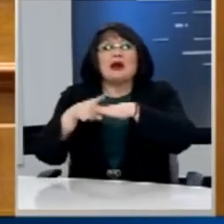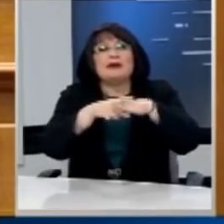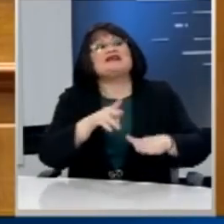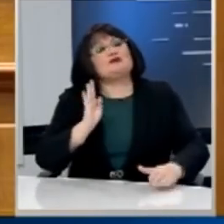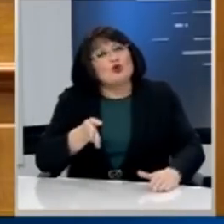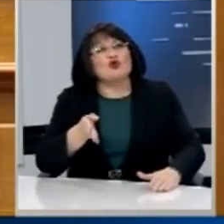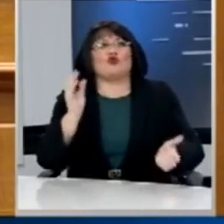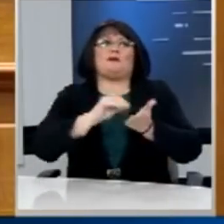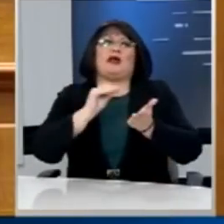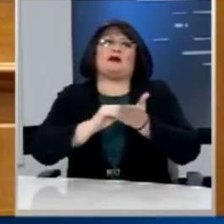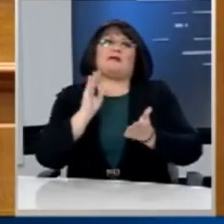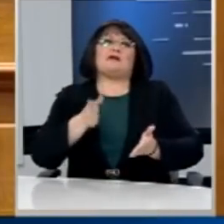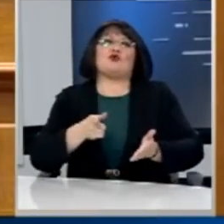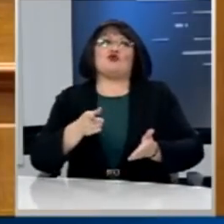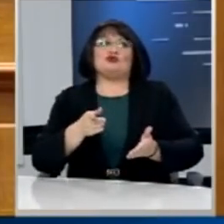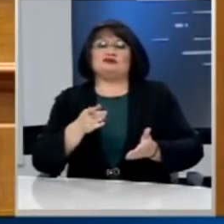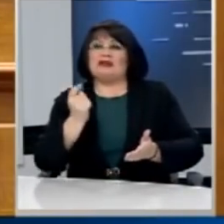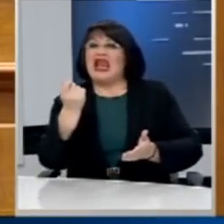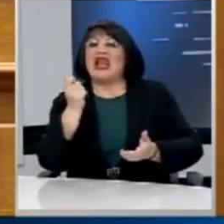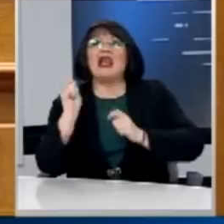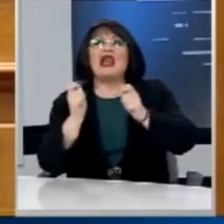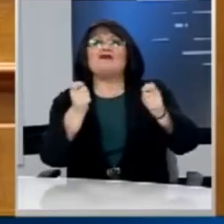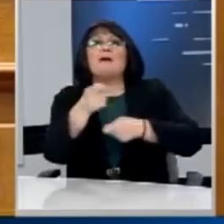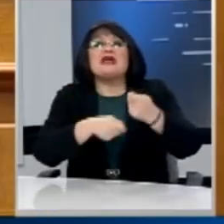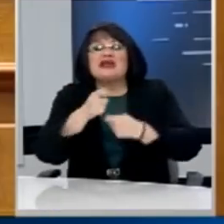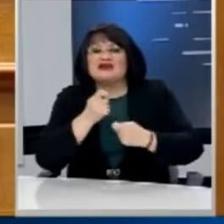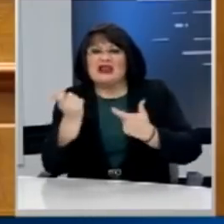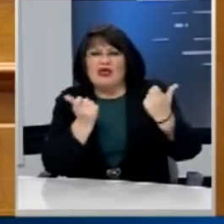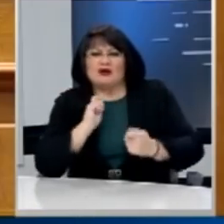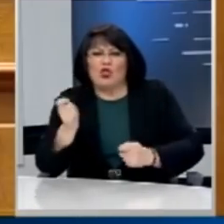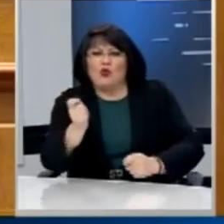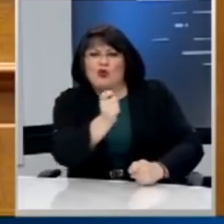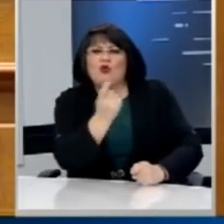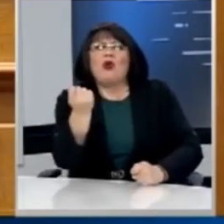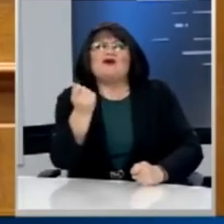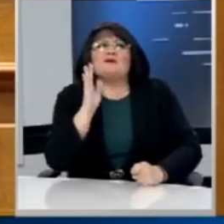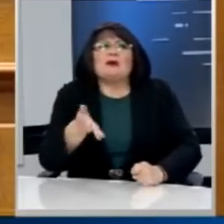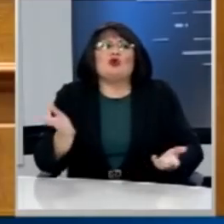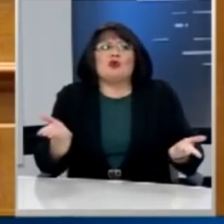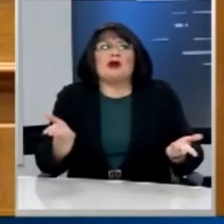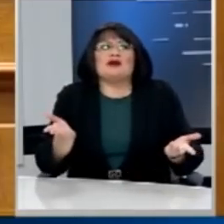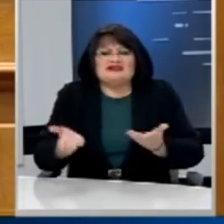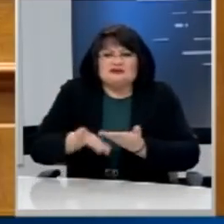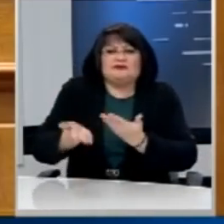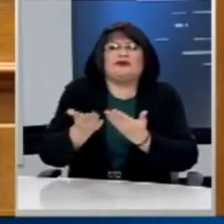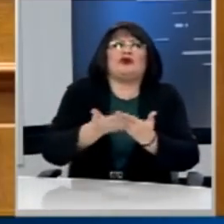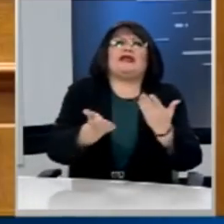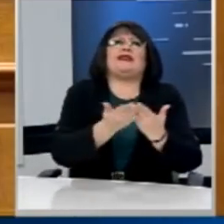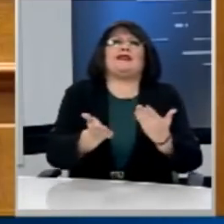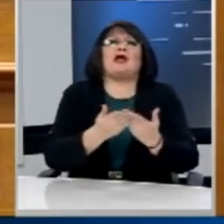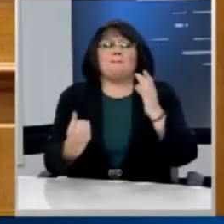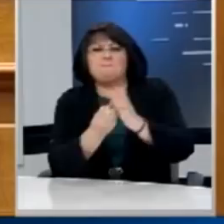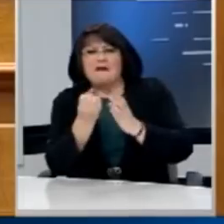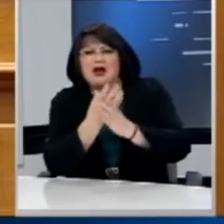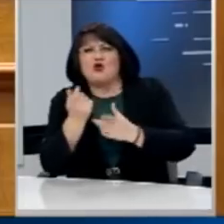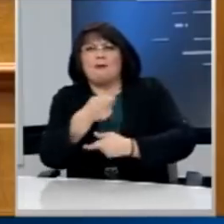πάλι να προσφέρουν ρευστότητα σε όλες τις ελληνικές επιχειρήσεις, για να μπορέσει να στηριχθεί η